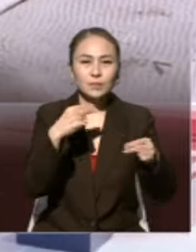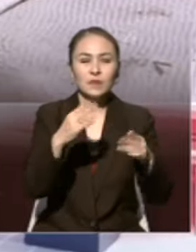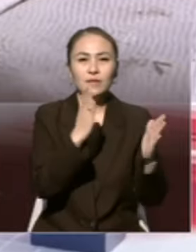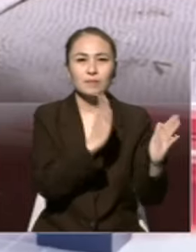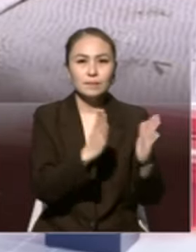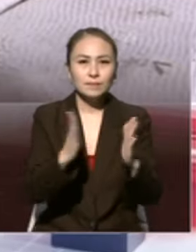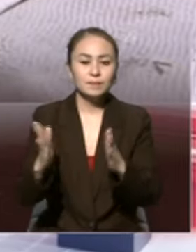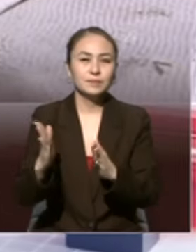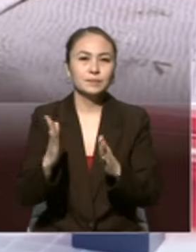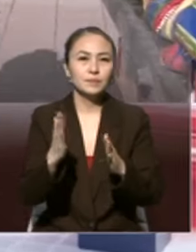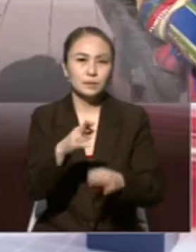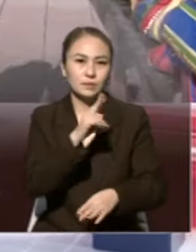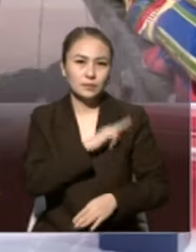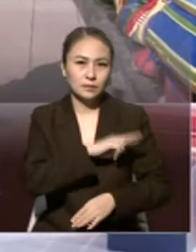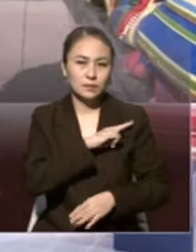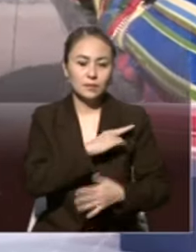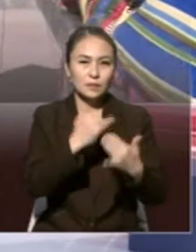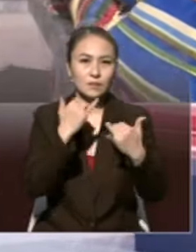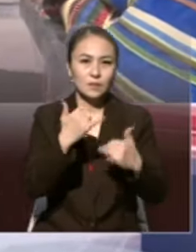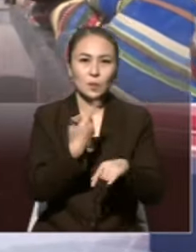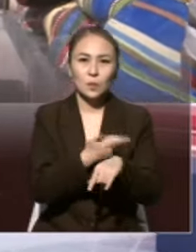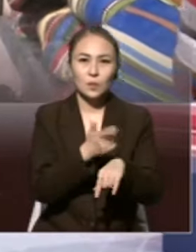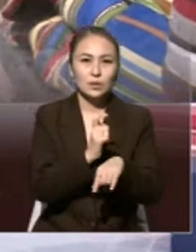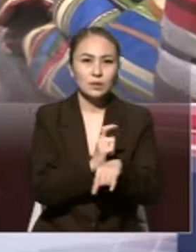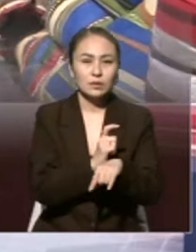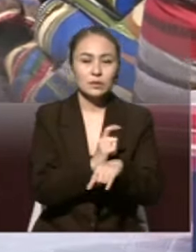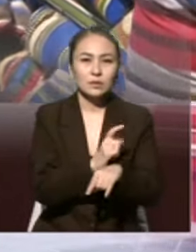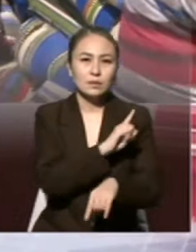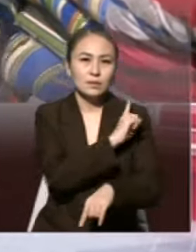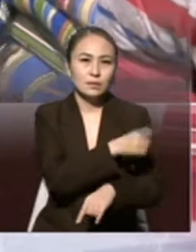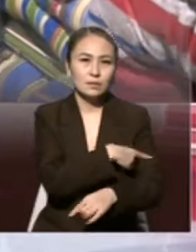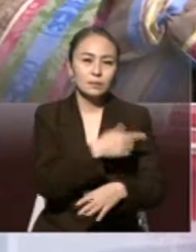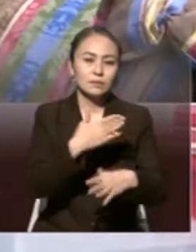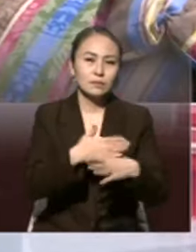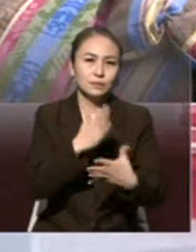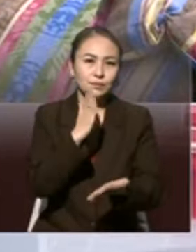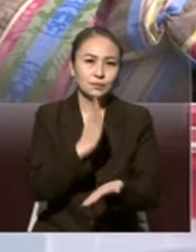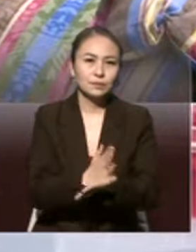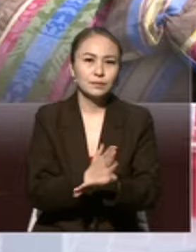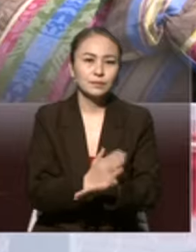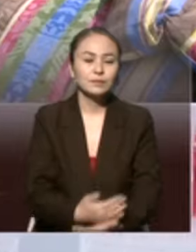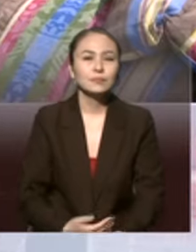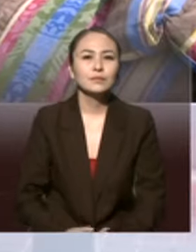және де осындай жұмыстармен бізге қазір өте қатты көмектесіп жатыр. Әрине, мысалы,